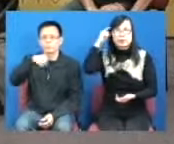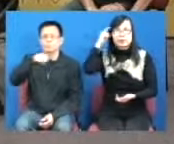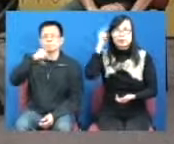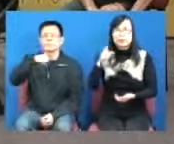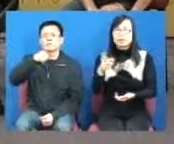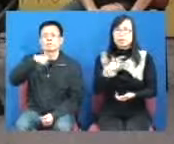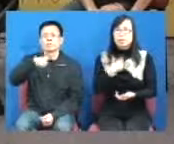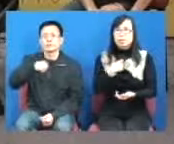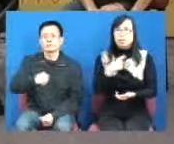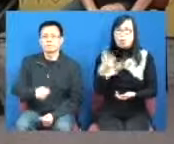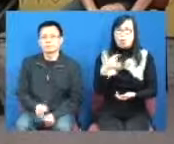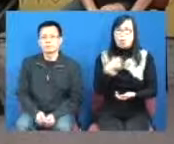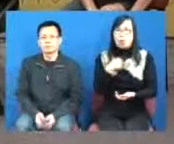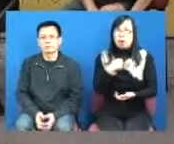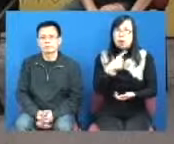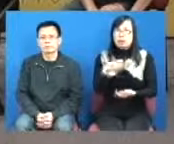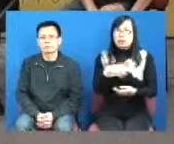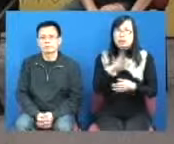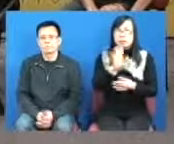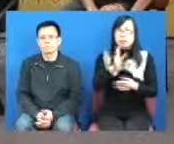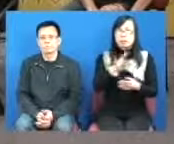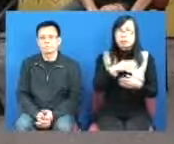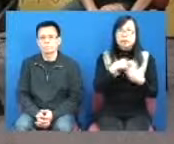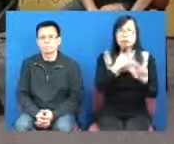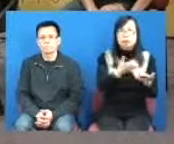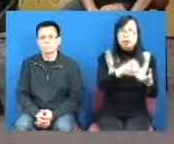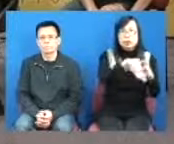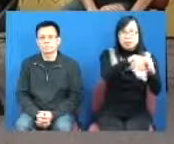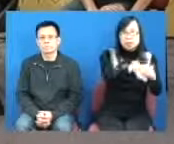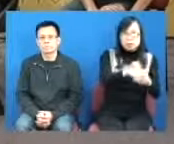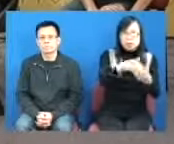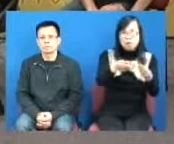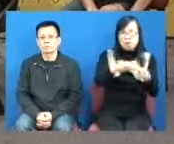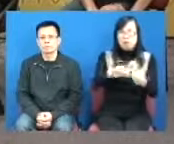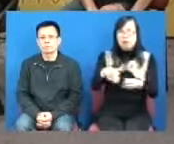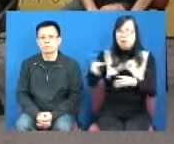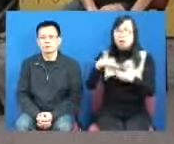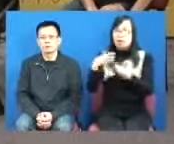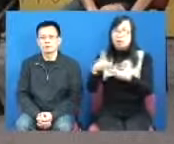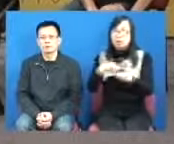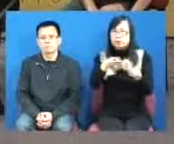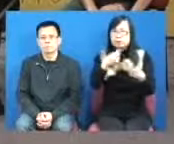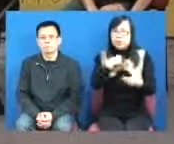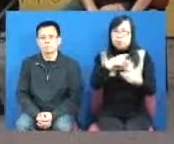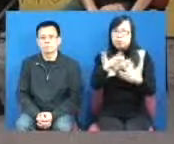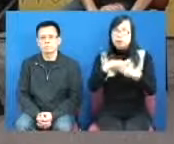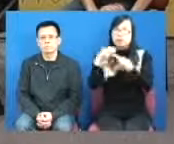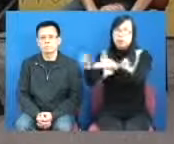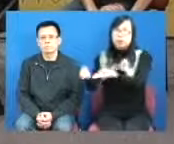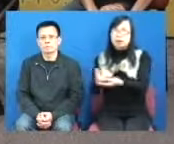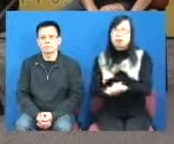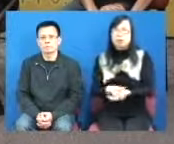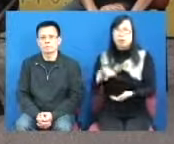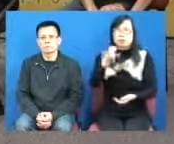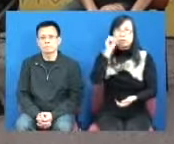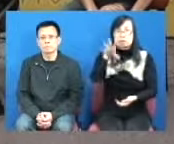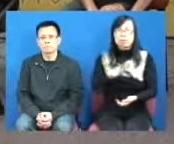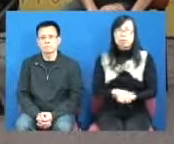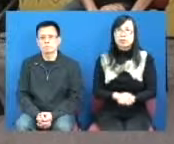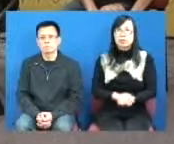總之我要欠你的票你又要拿你的票所以你要什麼我給什麼你要什麼我給什麼喂我想問